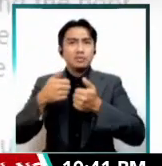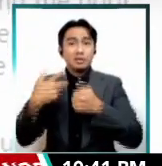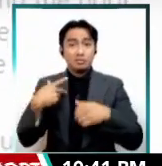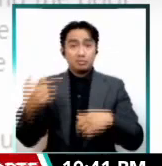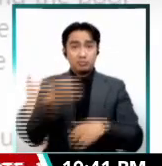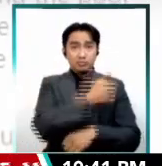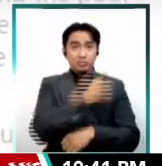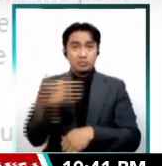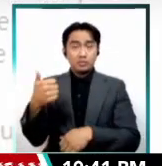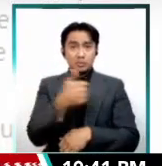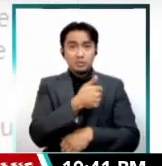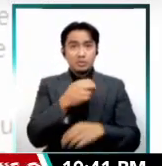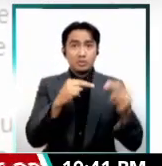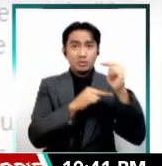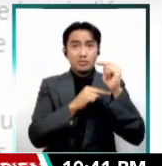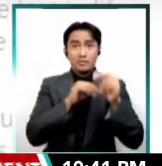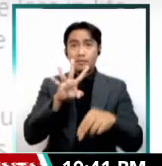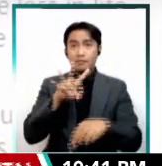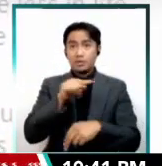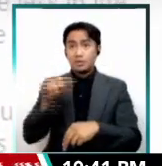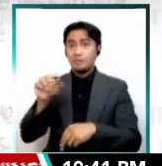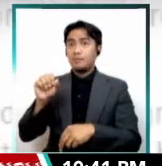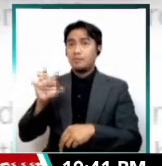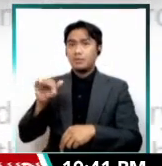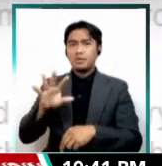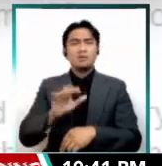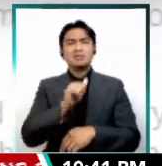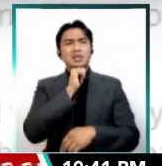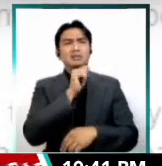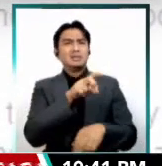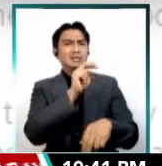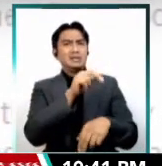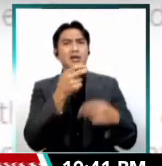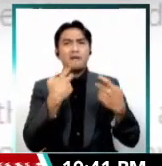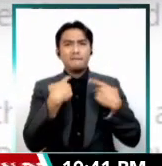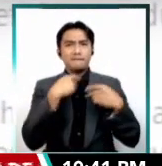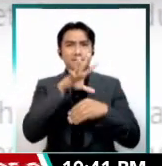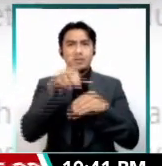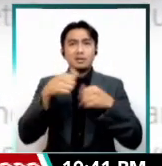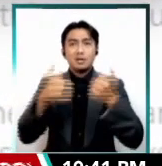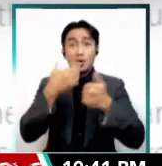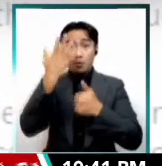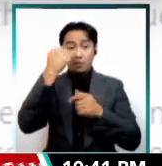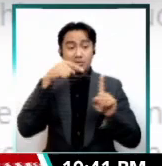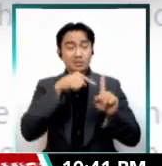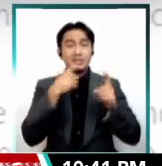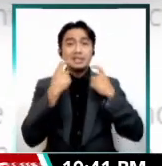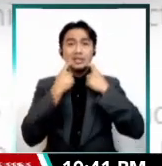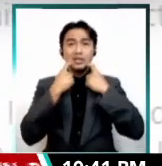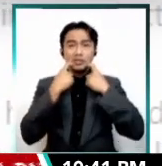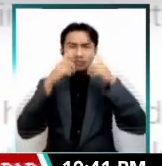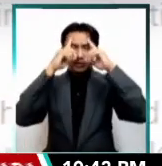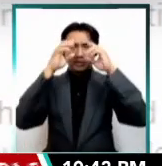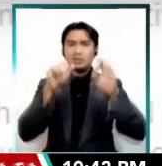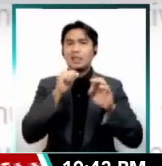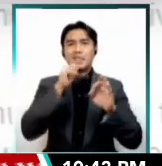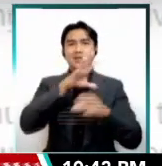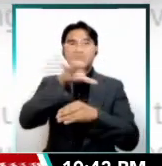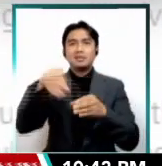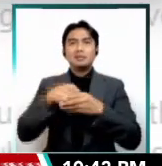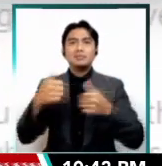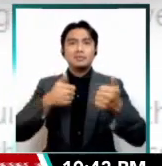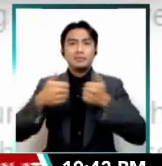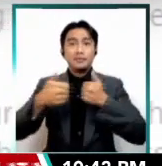November 4 hanggang 15. Hindi na raw kailangan ng caravan dahil nagdesisyon na siya noong September 10 na hindi siya tatakbo bilang